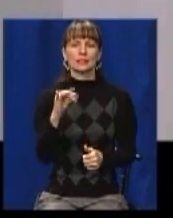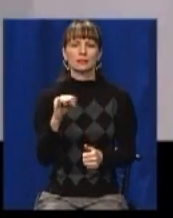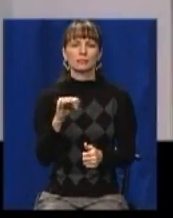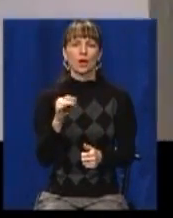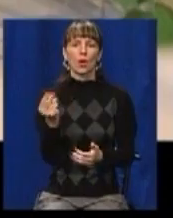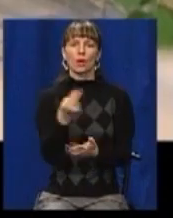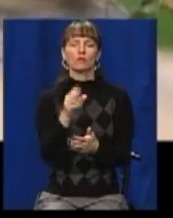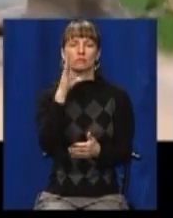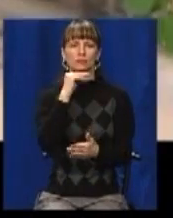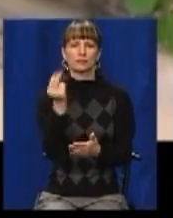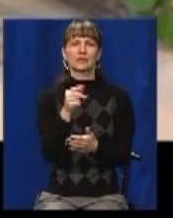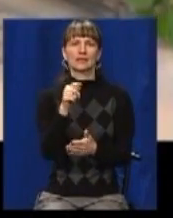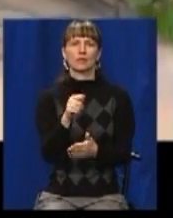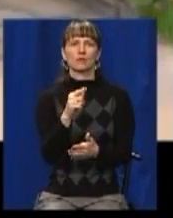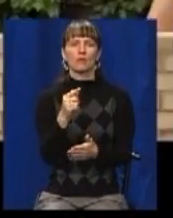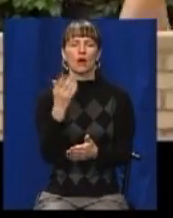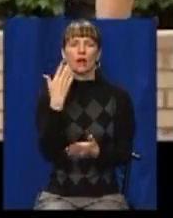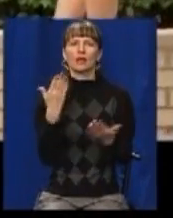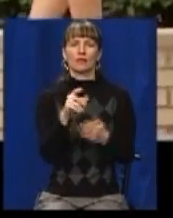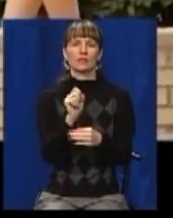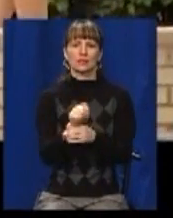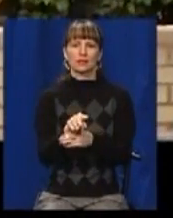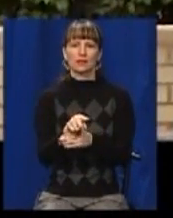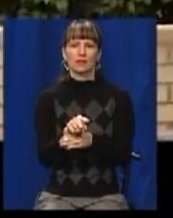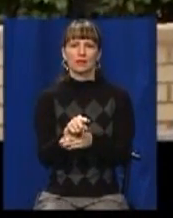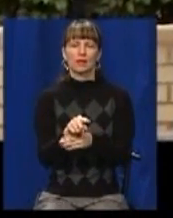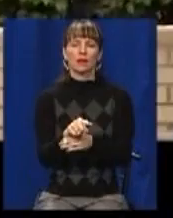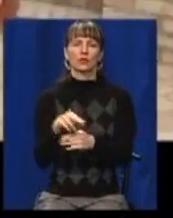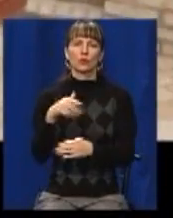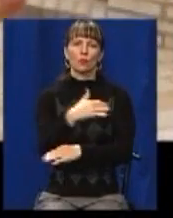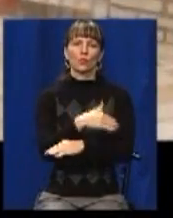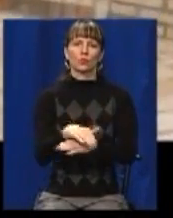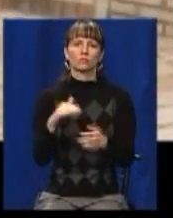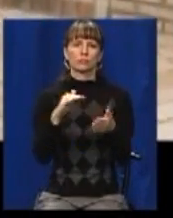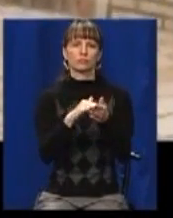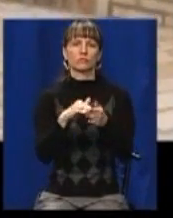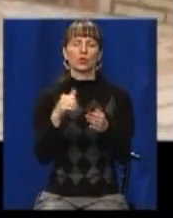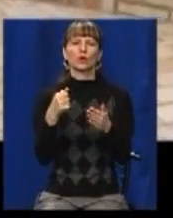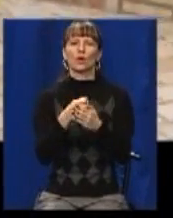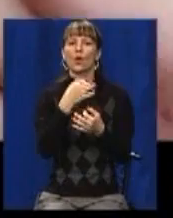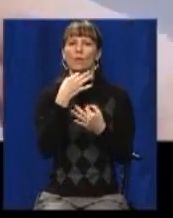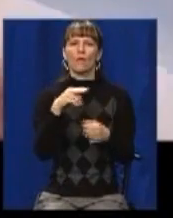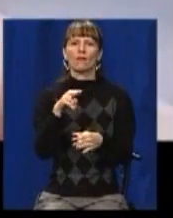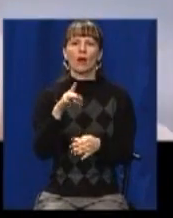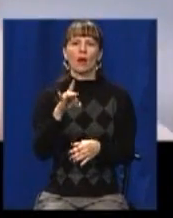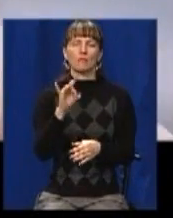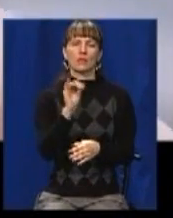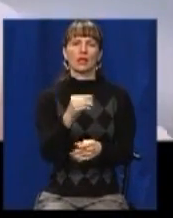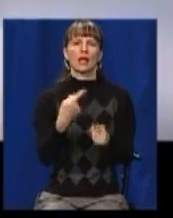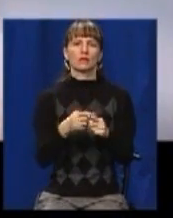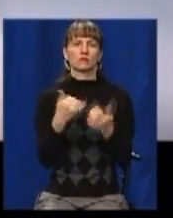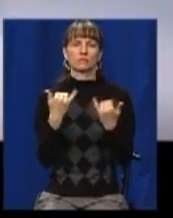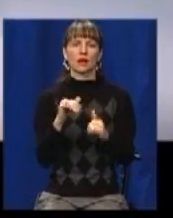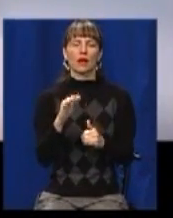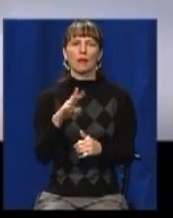який здатний малювати тим кольором, який ви йому задасте. Йдучи вулицею, доторкнувшись до будь-якого предмету, цей універсальний маркер